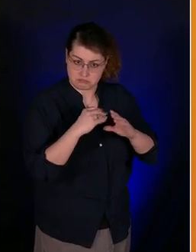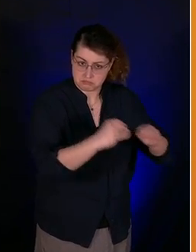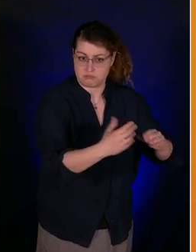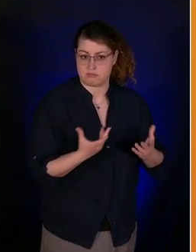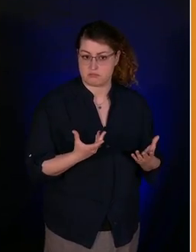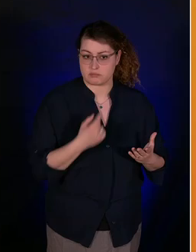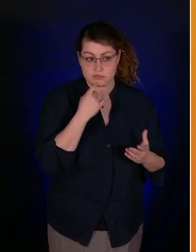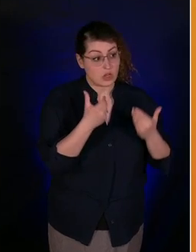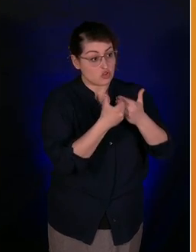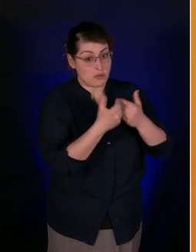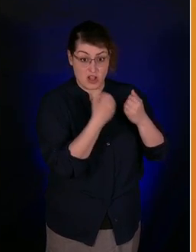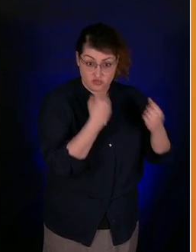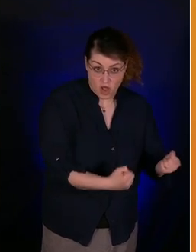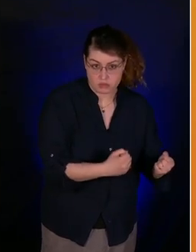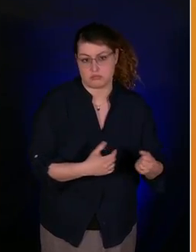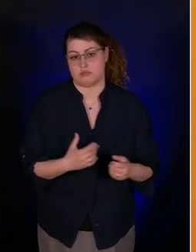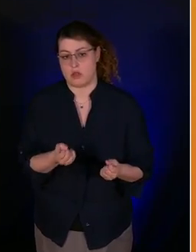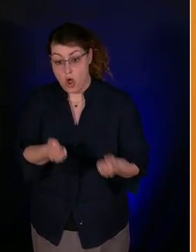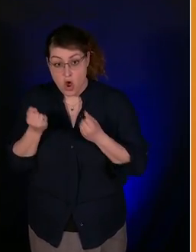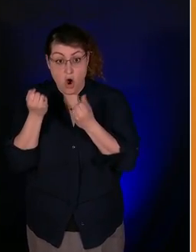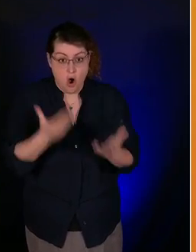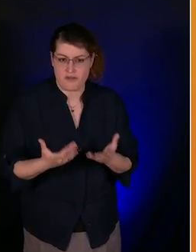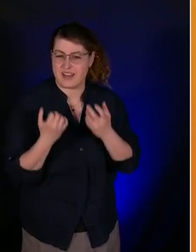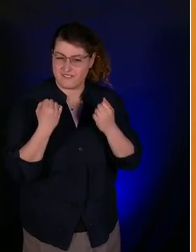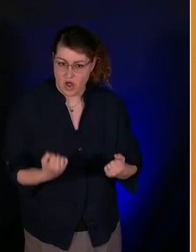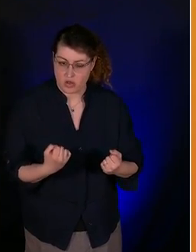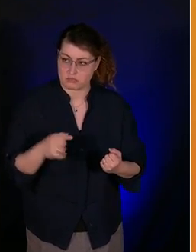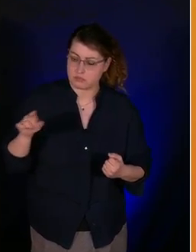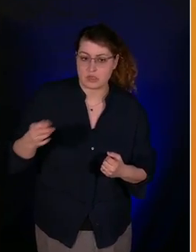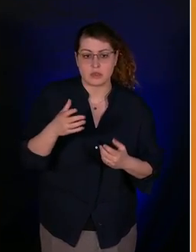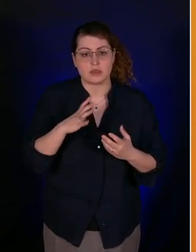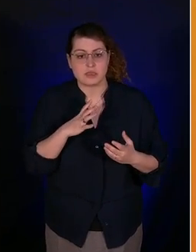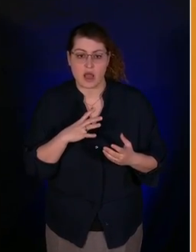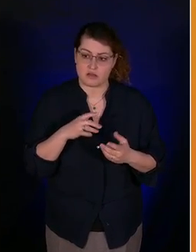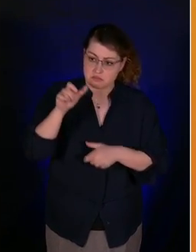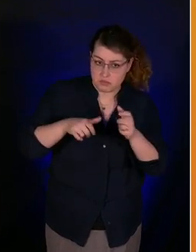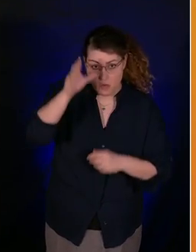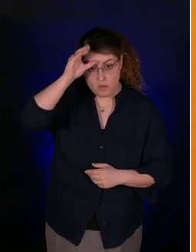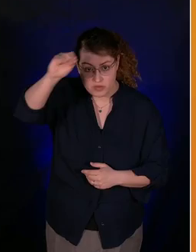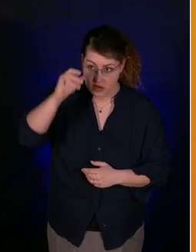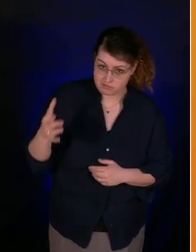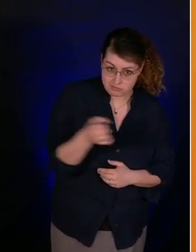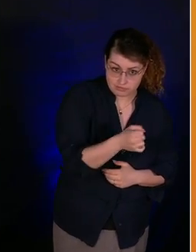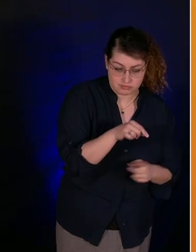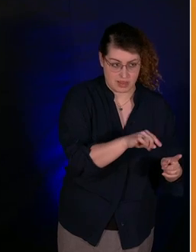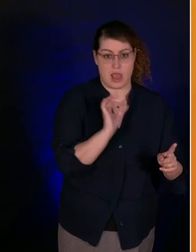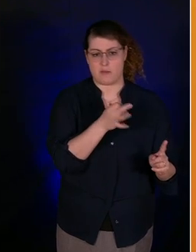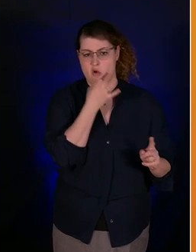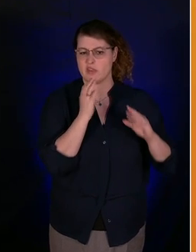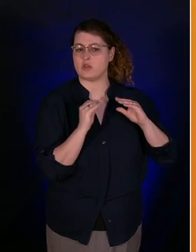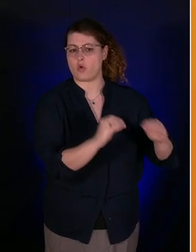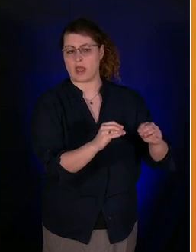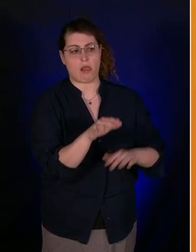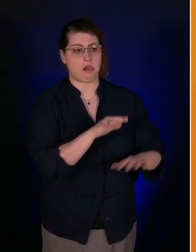demande est forte, l'offre est forte. Les DRH font appel à des mercenaires médicaux, des professionnels qui profitent de la situation